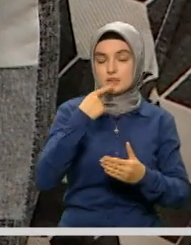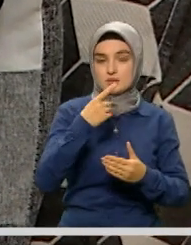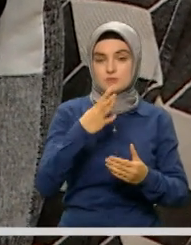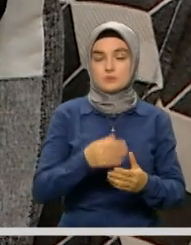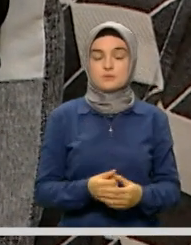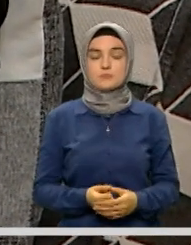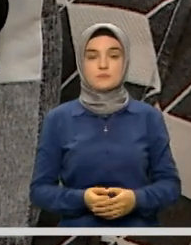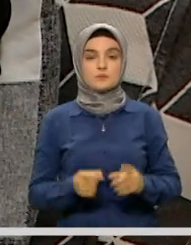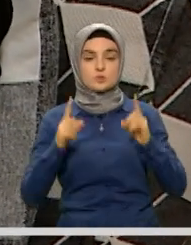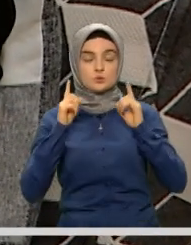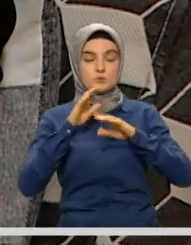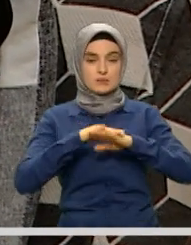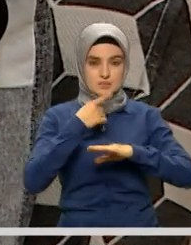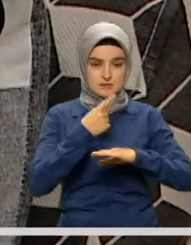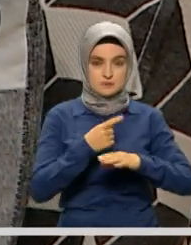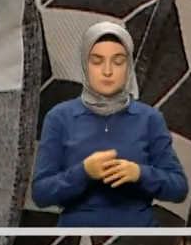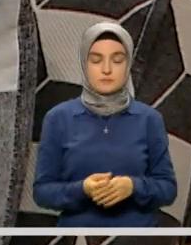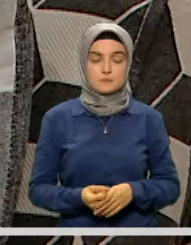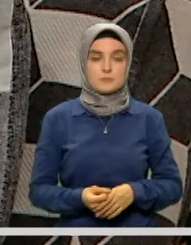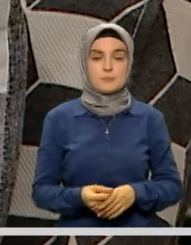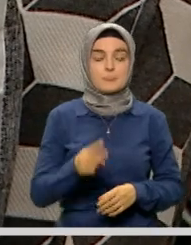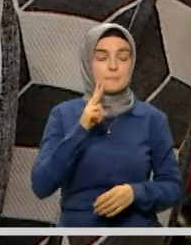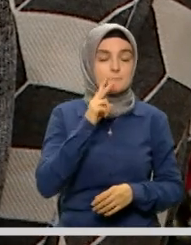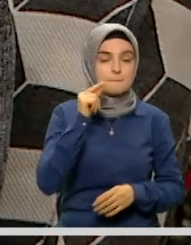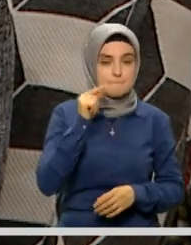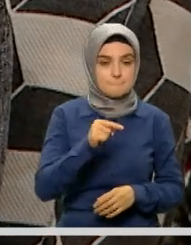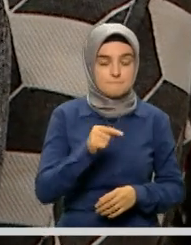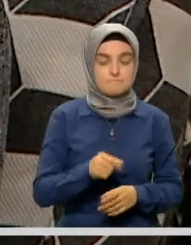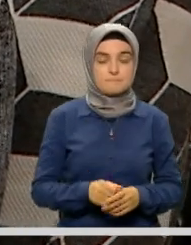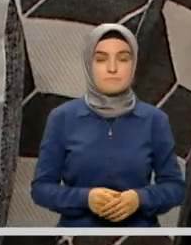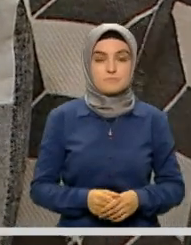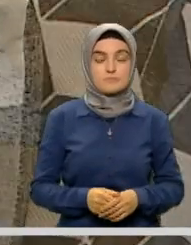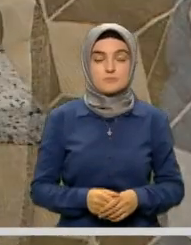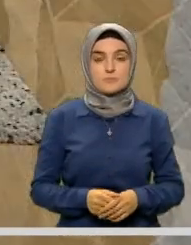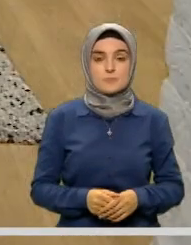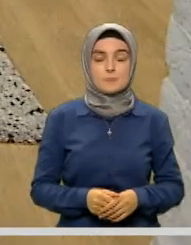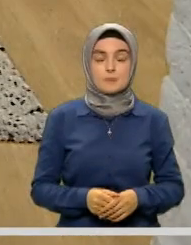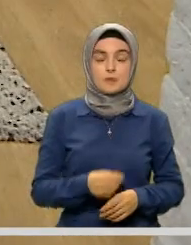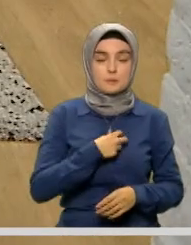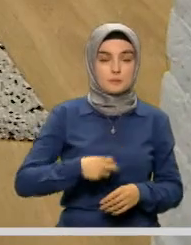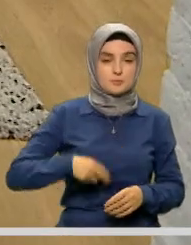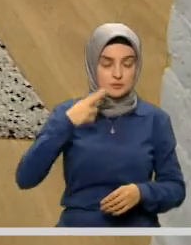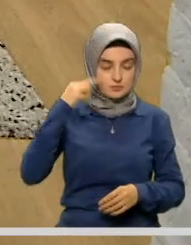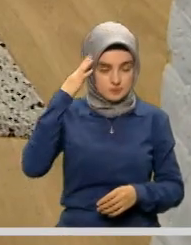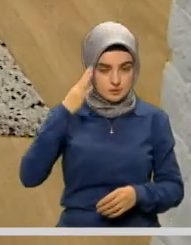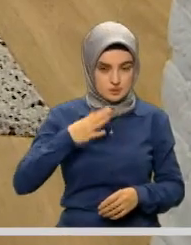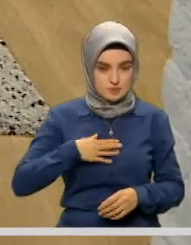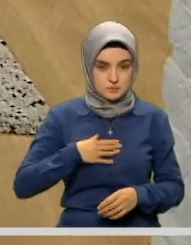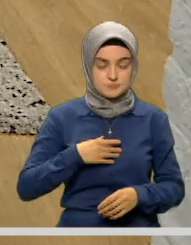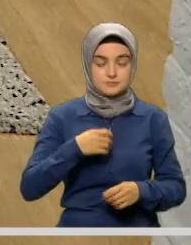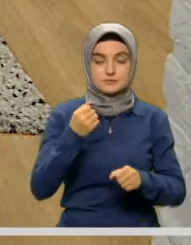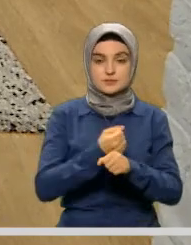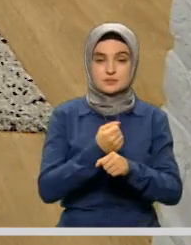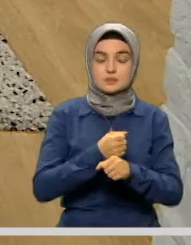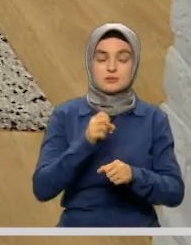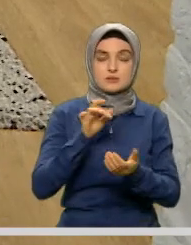da gelmesin şeyinde. Ve nihayetinde Efendimiz hani o taşlama cezası verildiğinde taşlanarak vefat ediyor